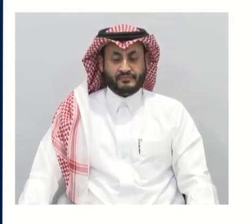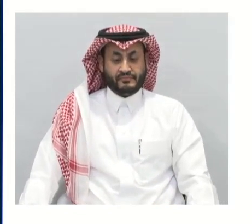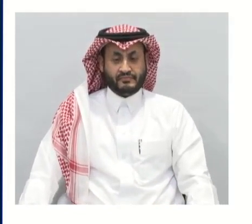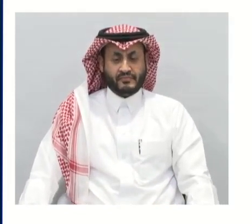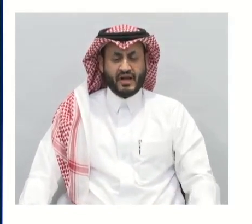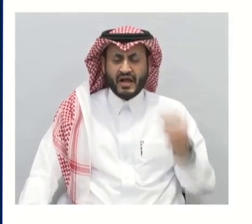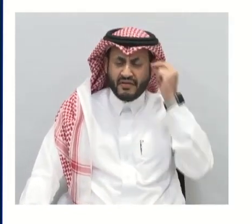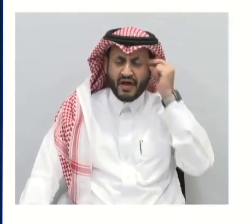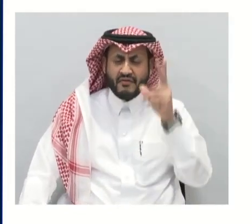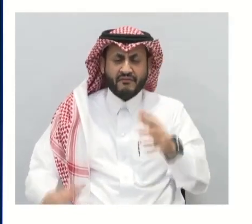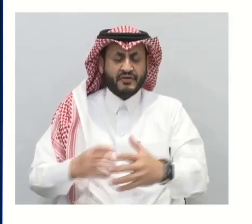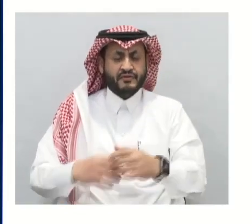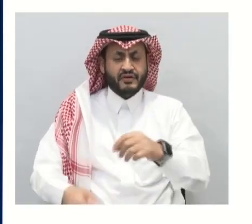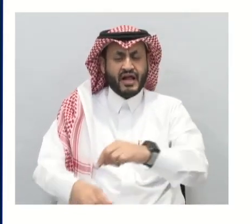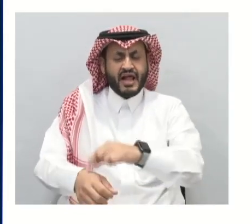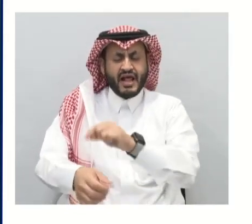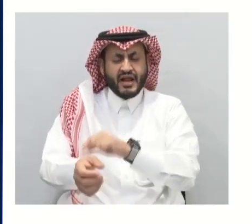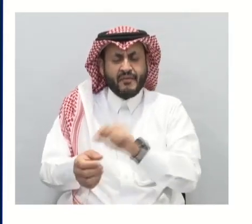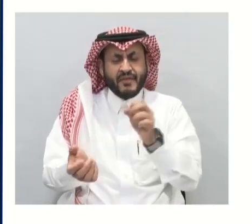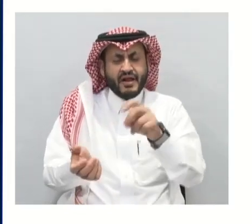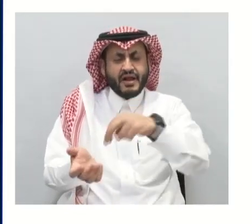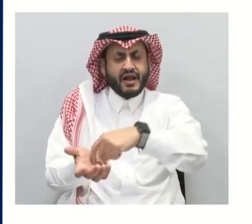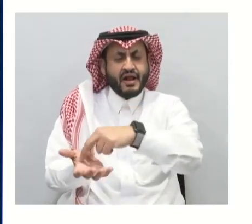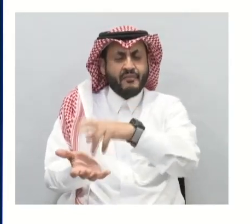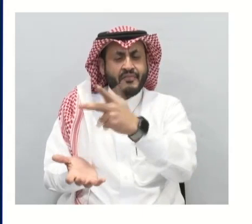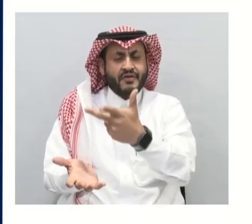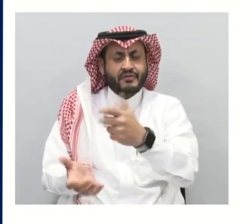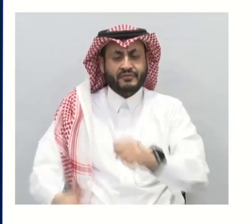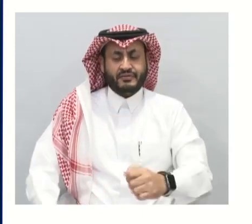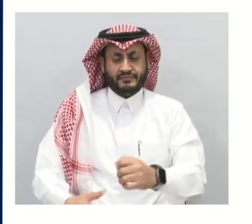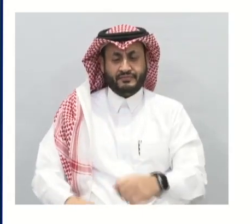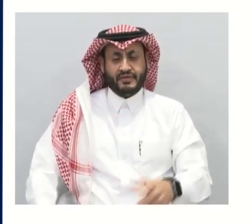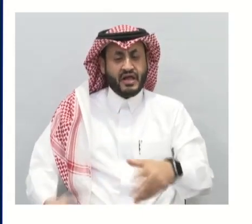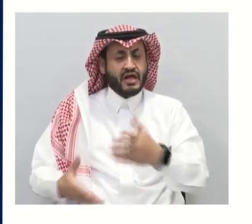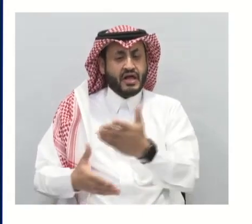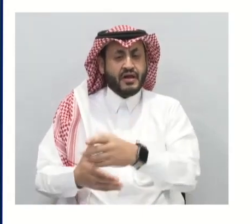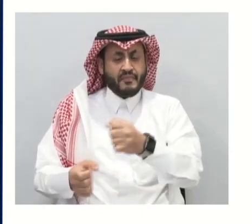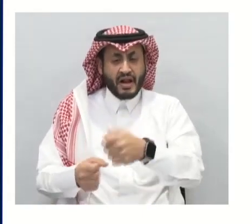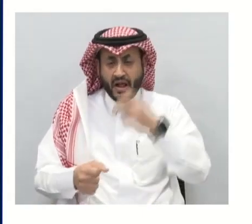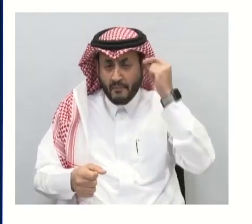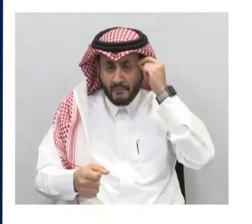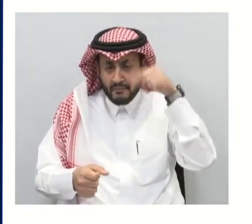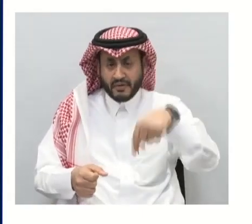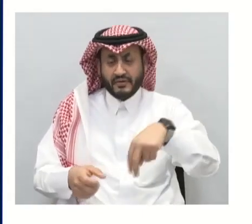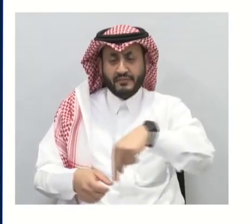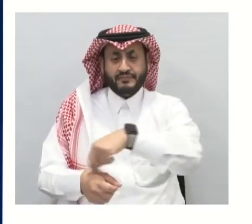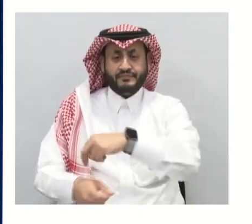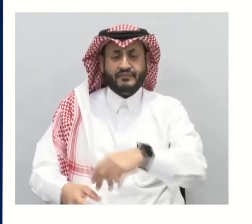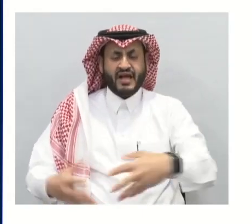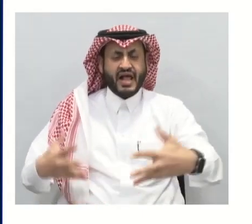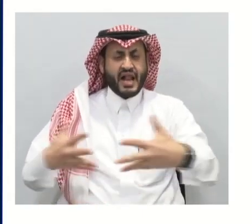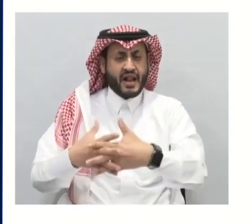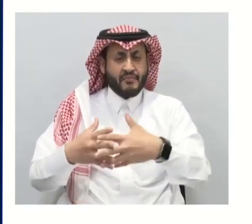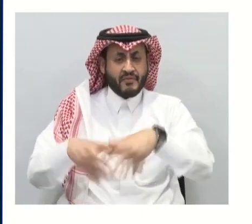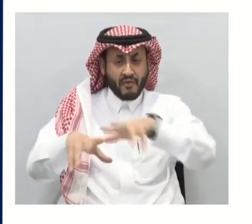كل جزء من اجزاء الجسم وكيف يكون قادر على تحريكه وكيف يتفاعل الجسم مع